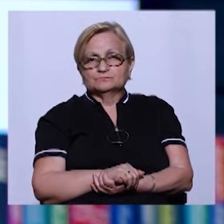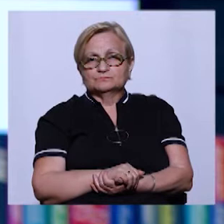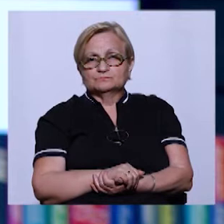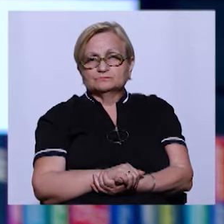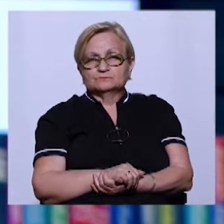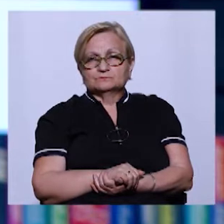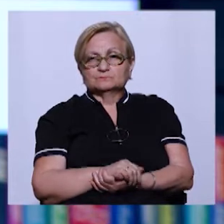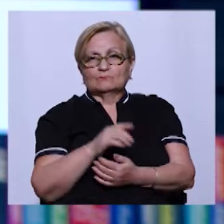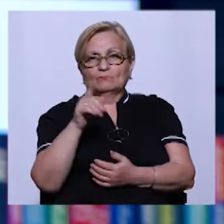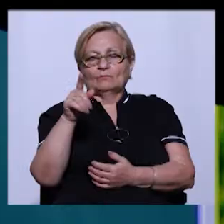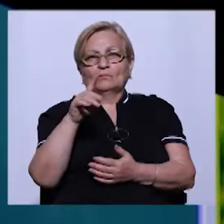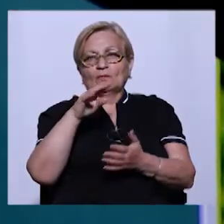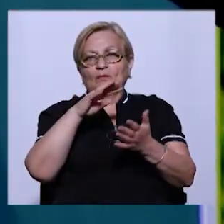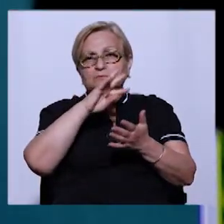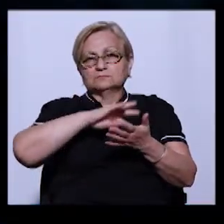გავყოთ რამდენიმე